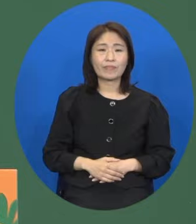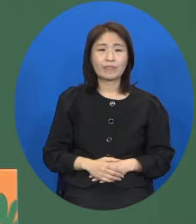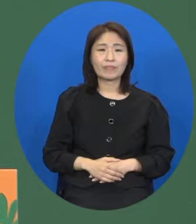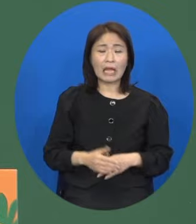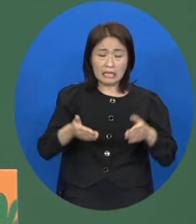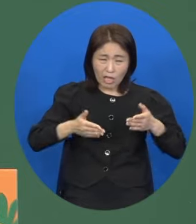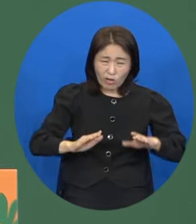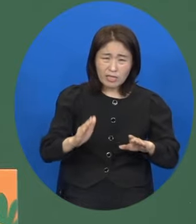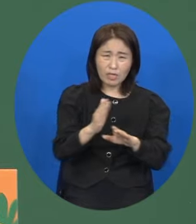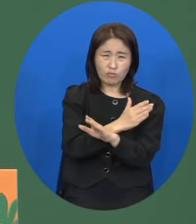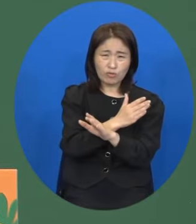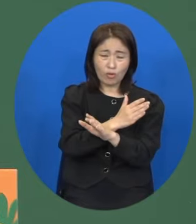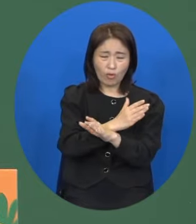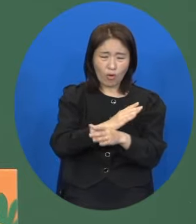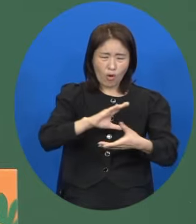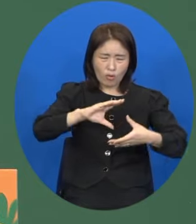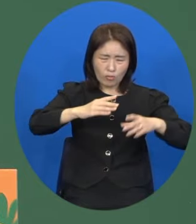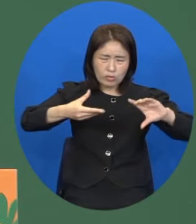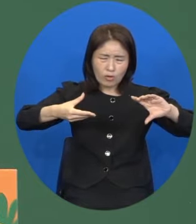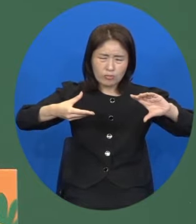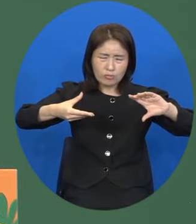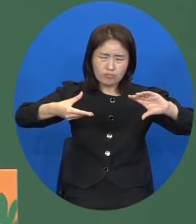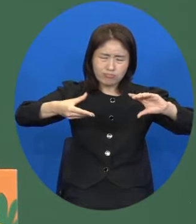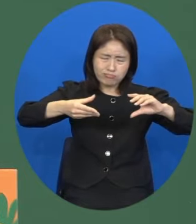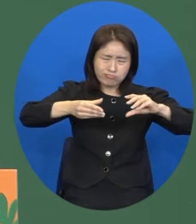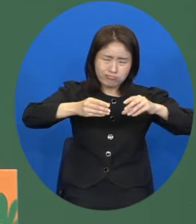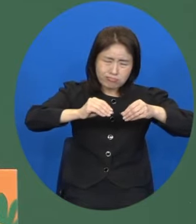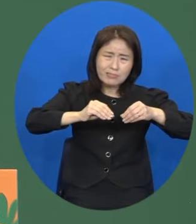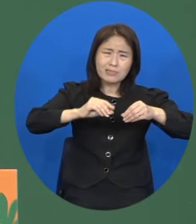선천성 근병증, 그래서